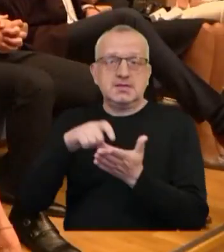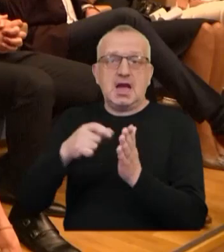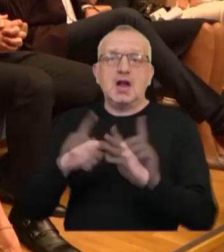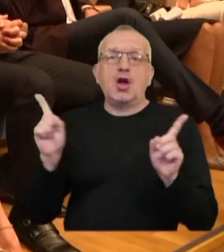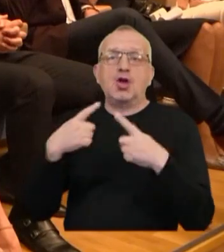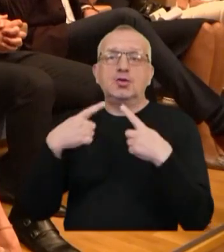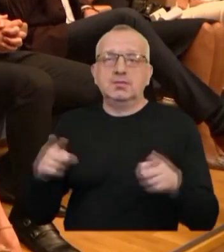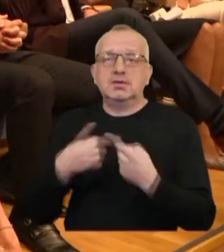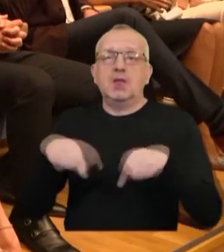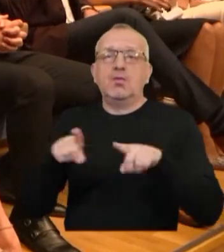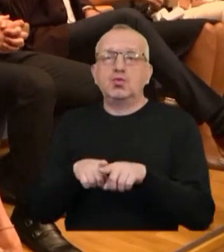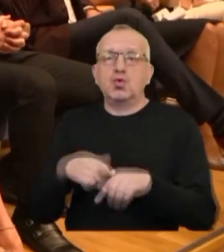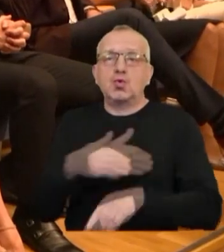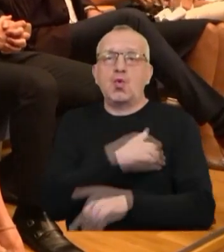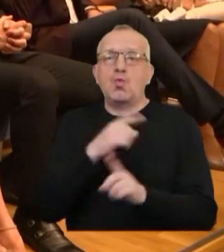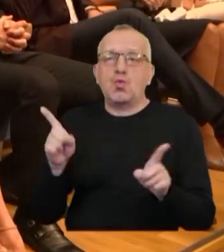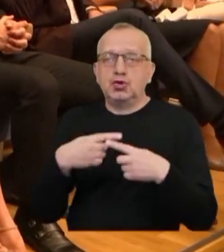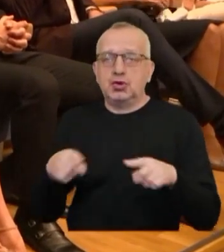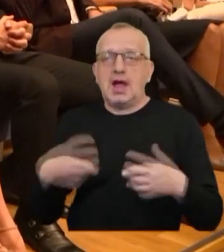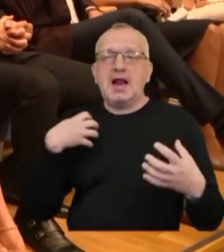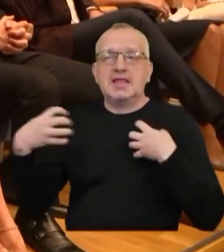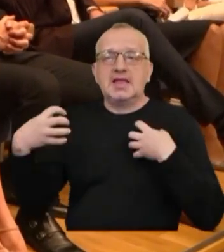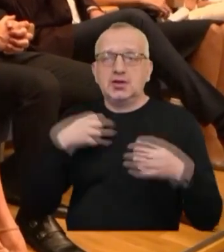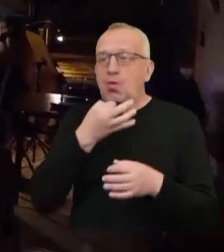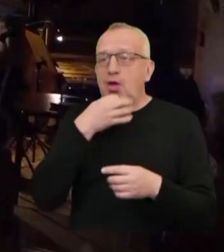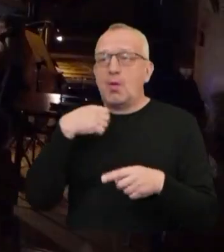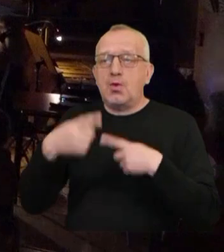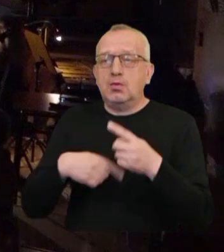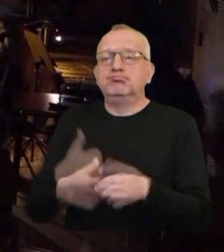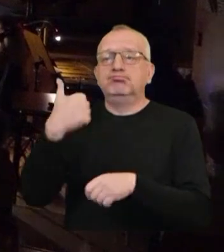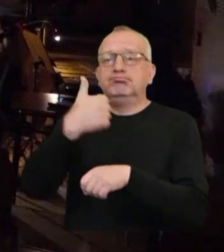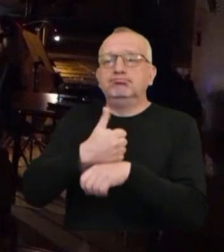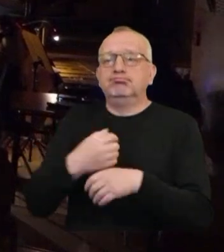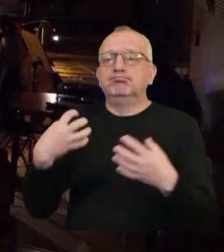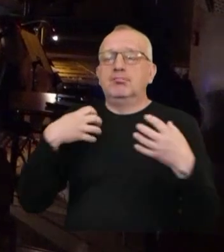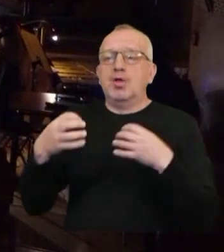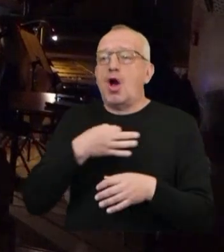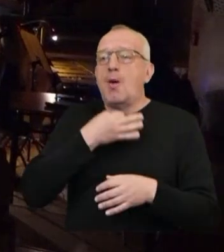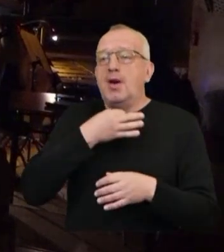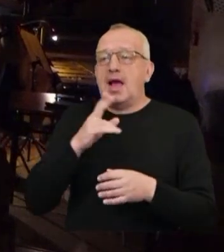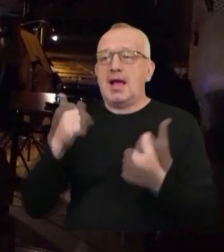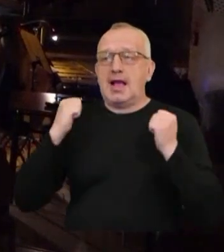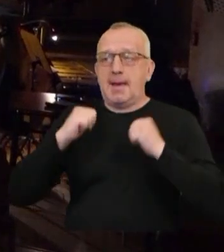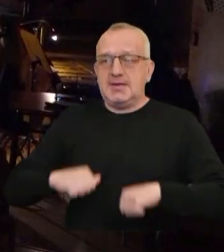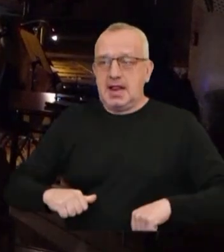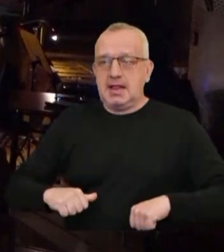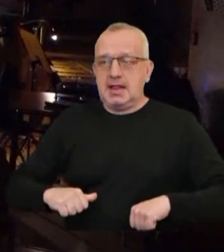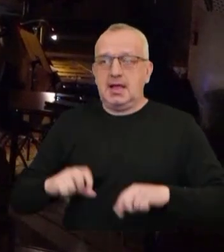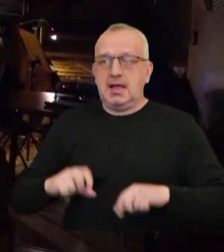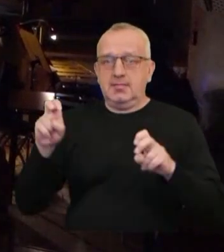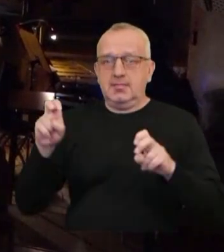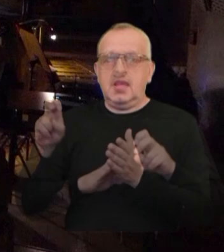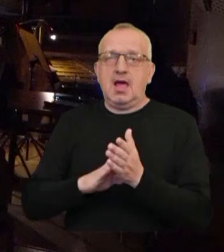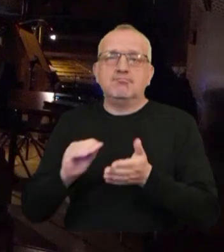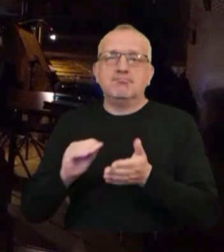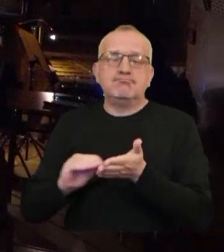Zespołu Państwowych Szkół Muzycznych artyści młodego pokolenia wystawili spektakl operowy Kamizelka na podstawie noweli Bolesława